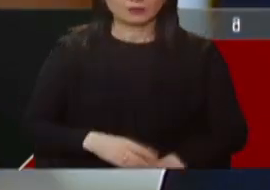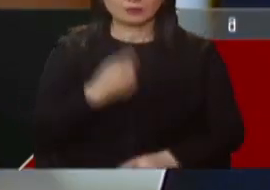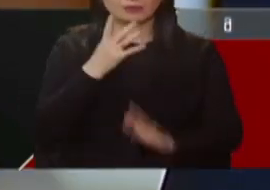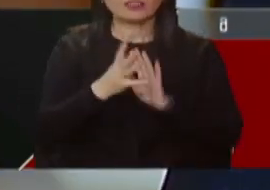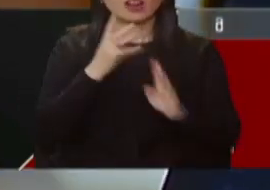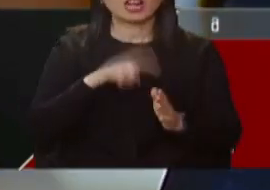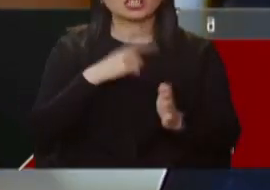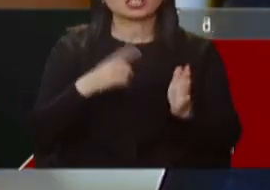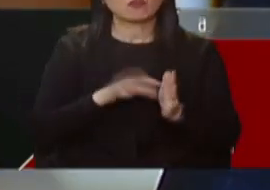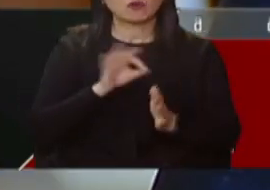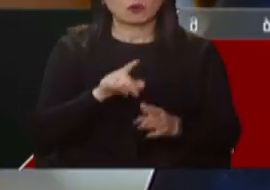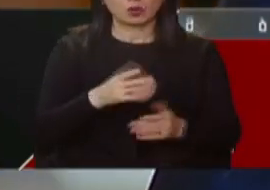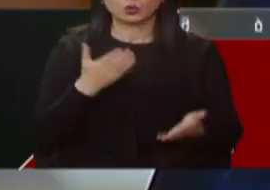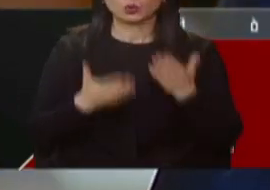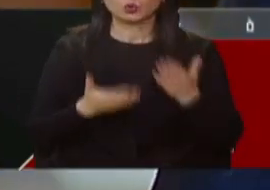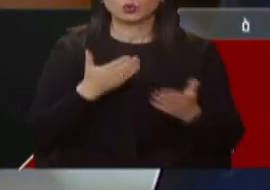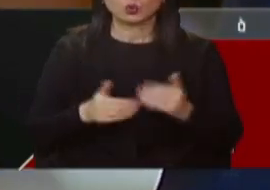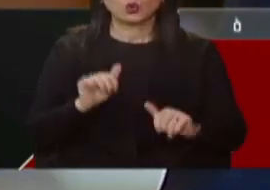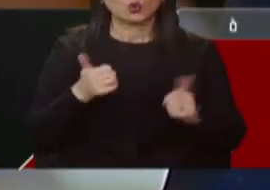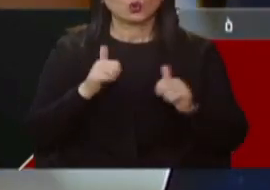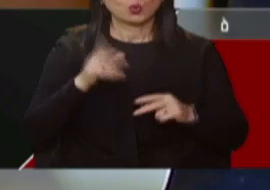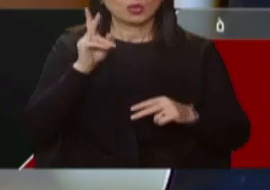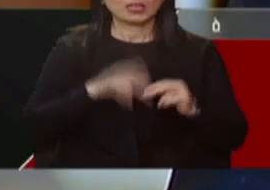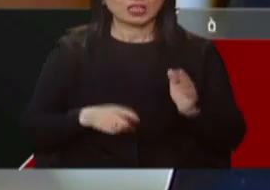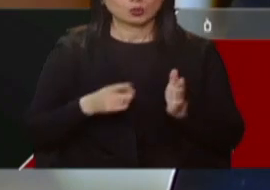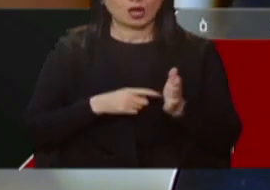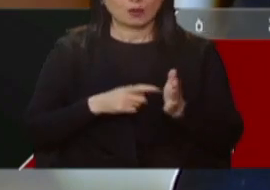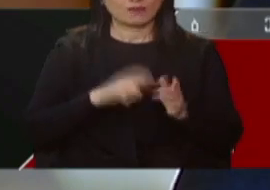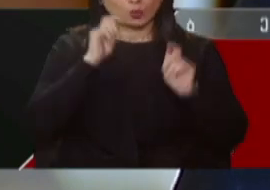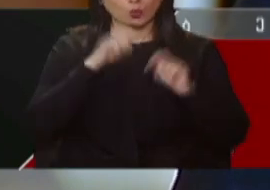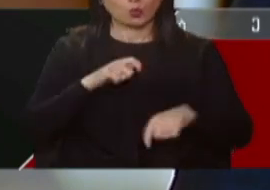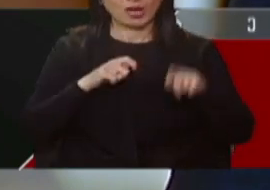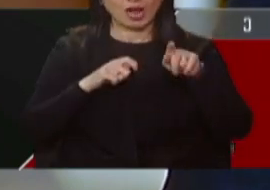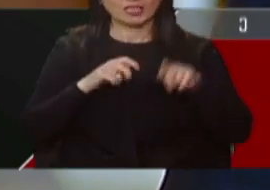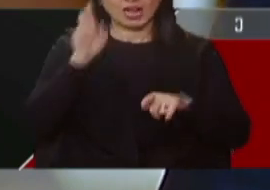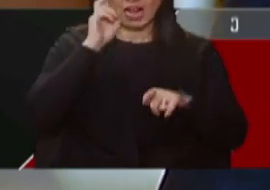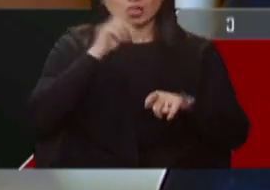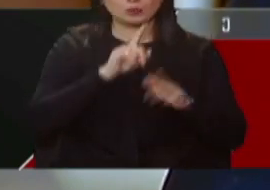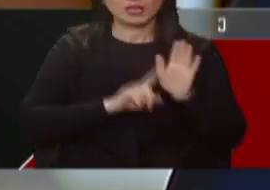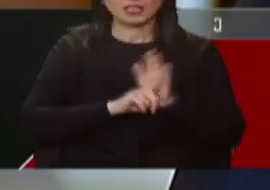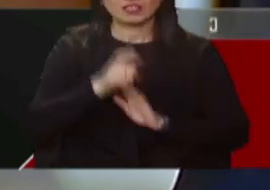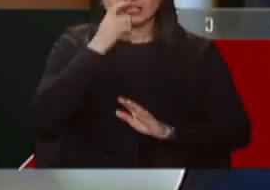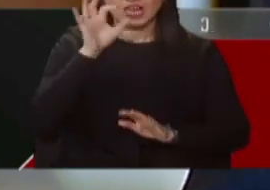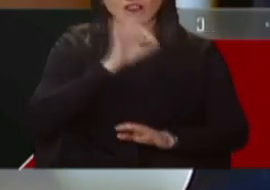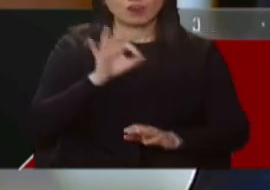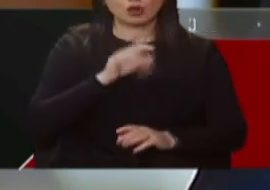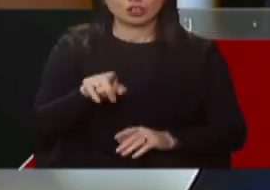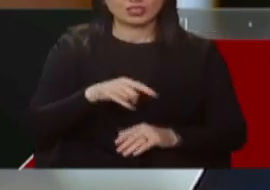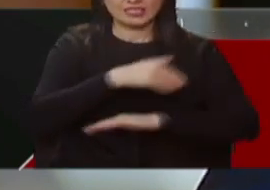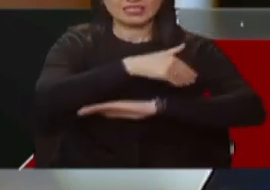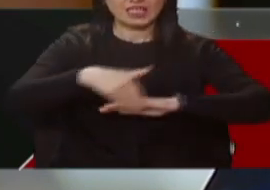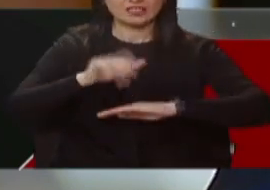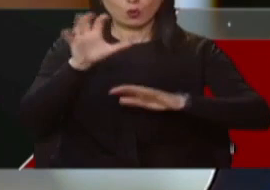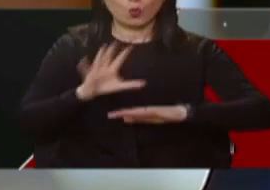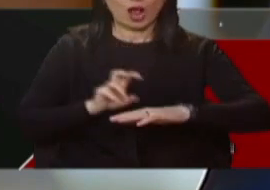კითხვები არსებობს იმასთან დაკავშირებით, თუ როგორ დასრულდა ეს გამოძიება, რომელიც უკრაინულმა ხელისუფლებამ დაიწყო მიხეილ სააკაშვილის მიერ საზღვის